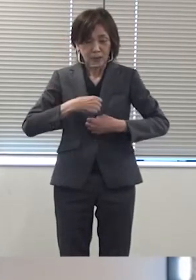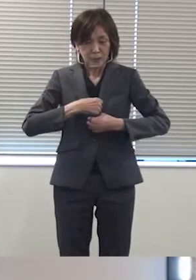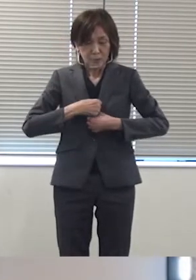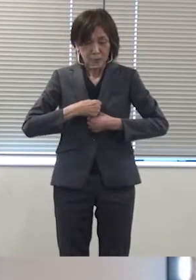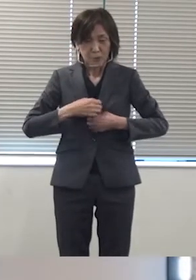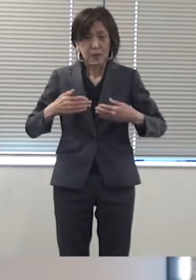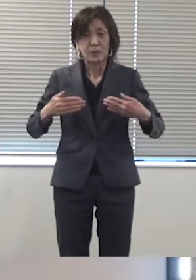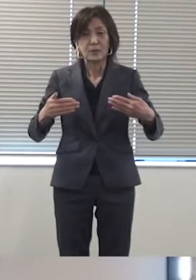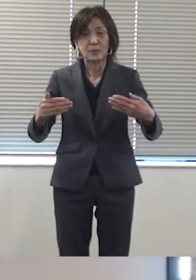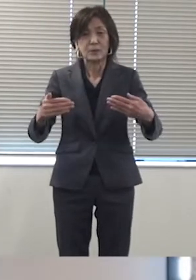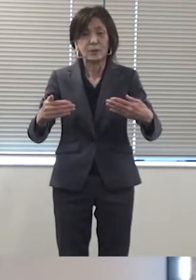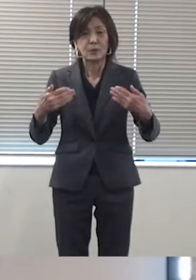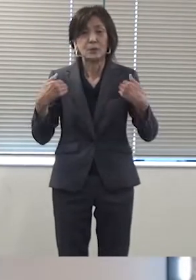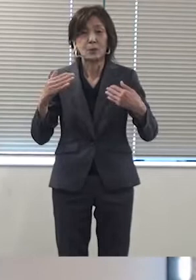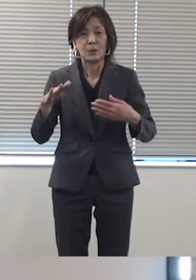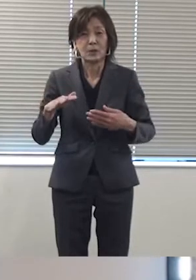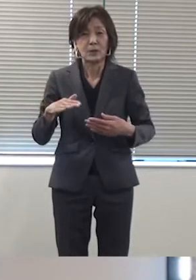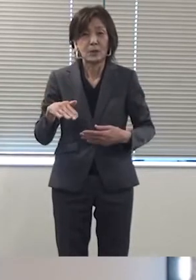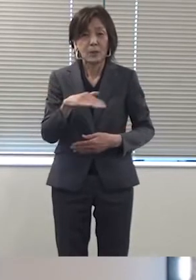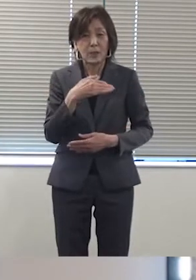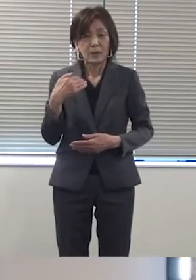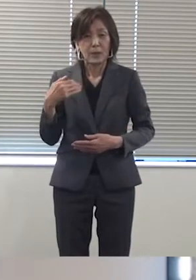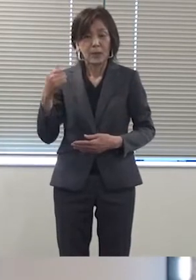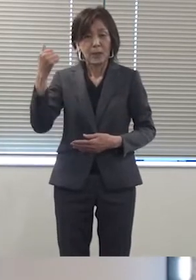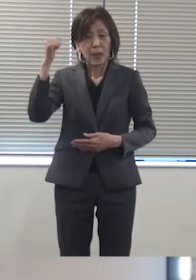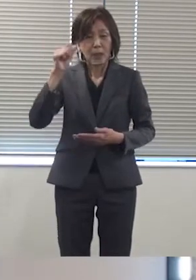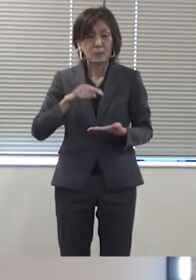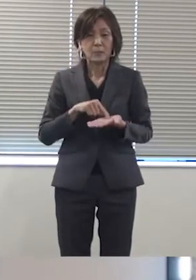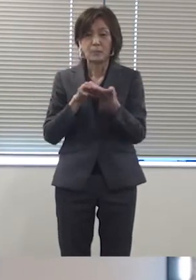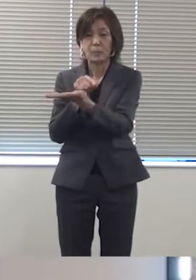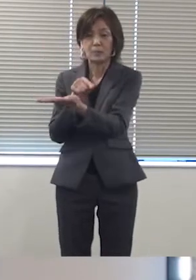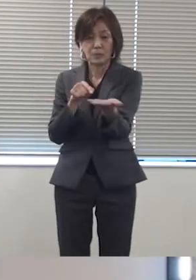けたらいいということにもしています。